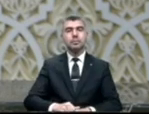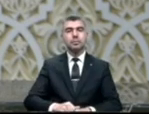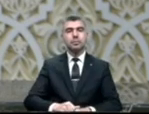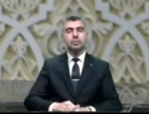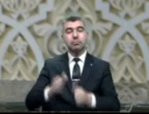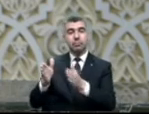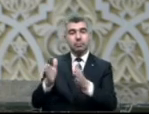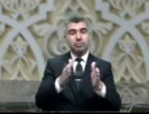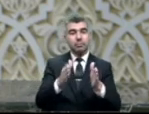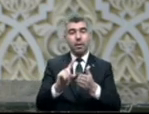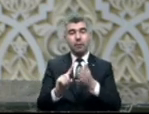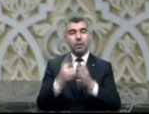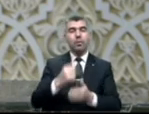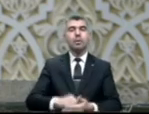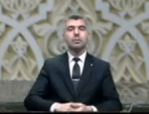وبداية